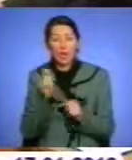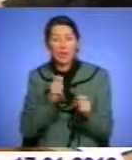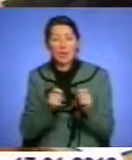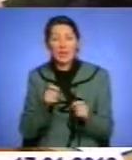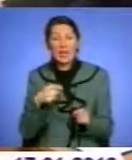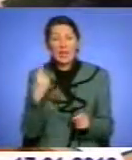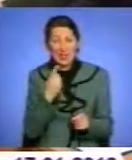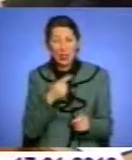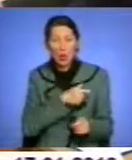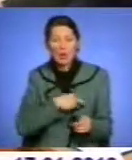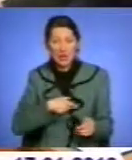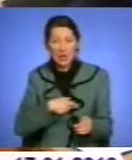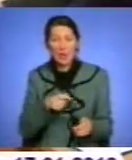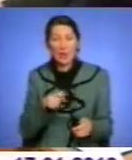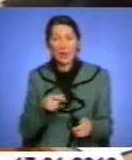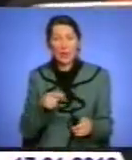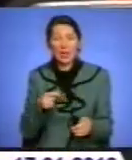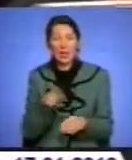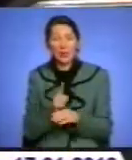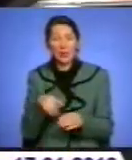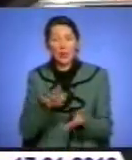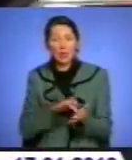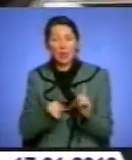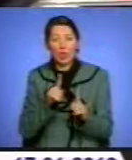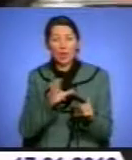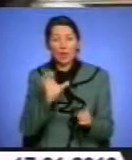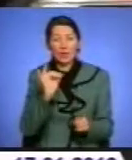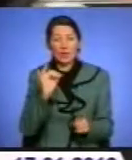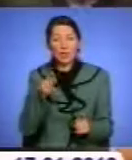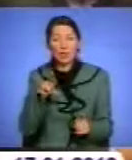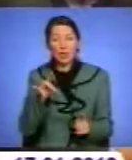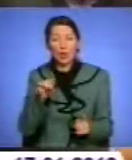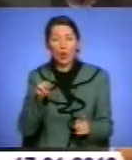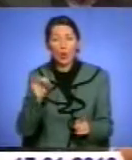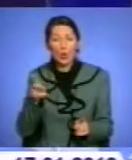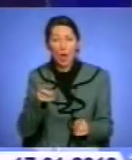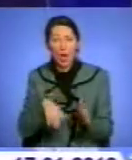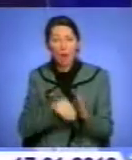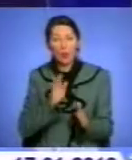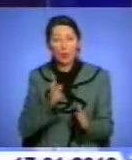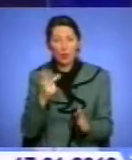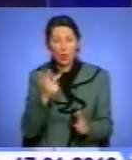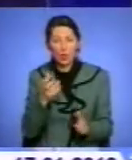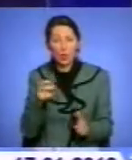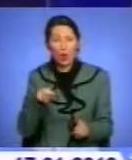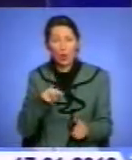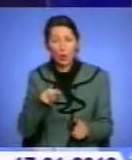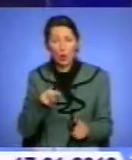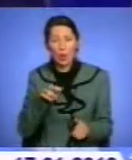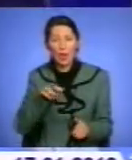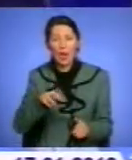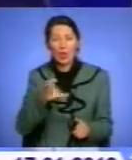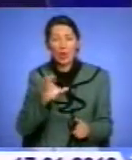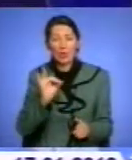депутати Тернопільської міської ради – Михайла Сиротюка. Вибори відбудуться 3 лютого. Михайла Сиротюка висувають на